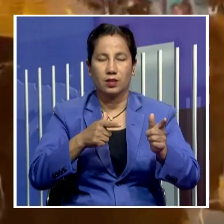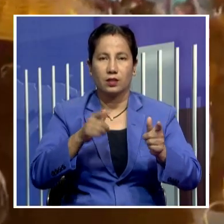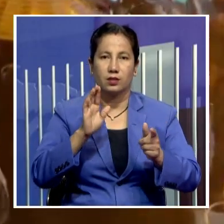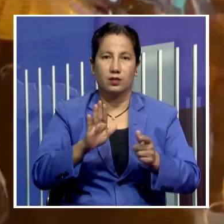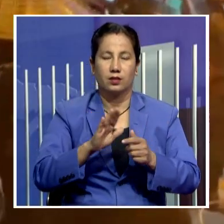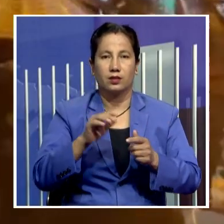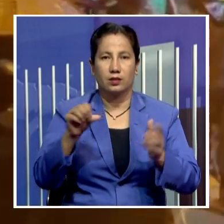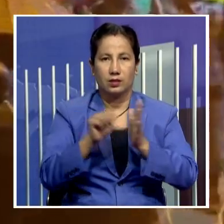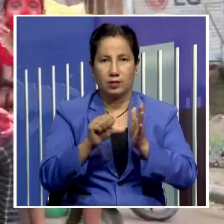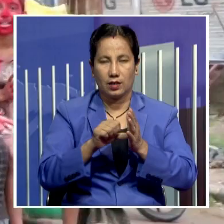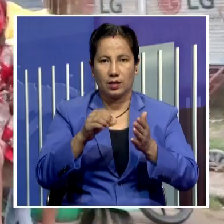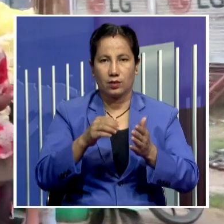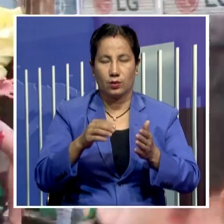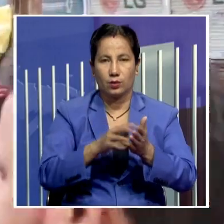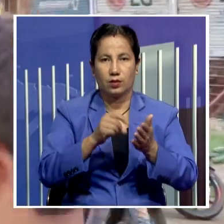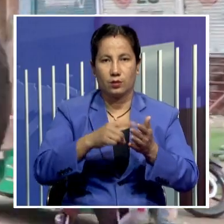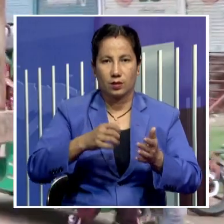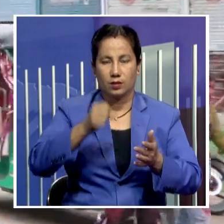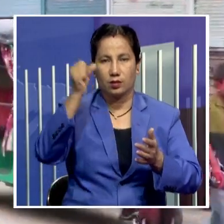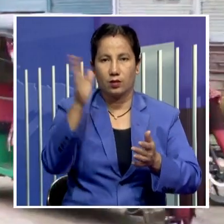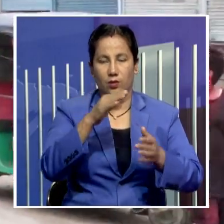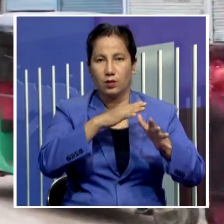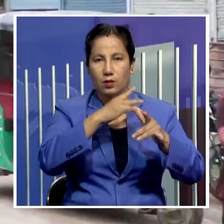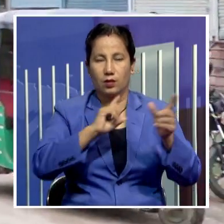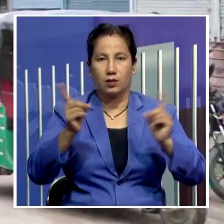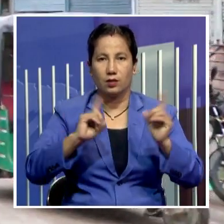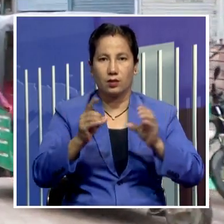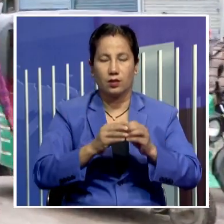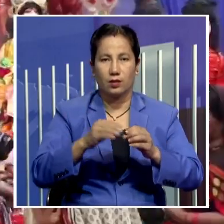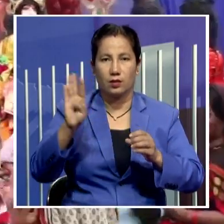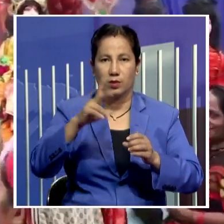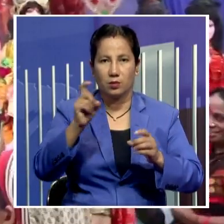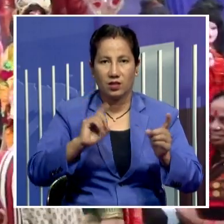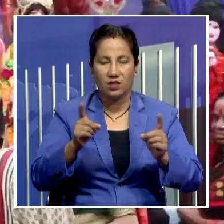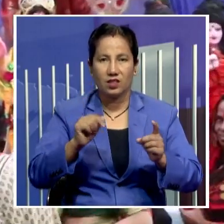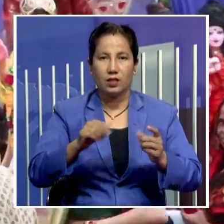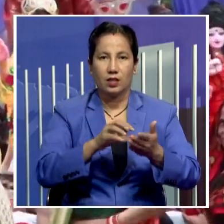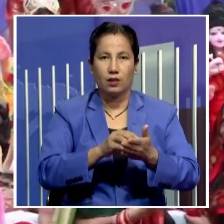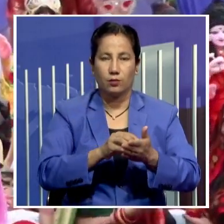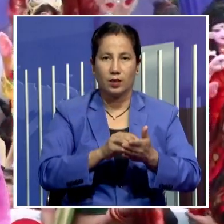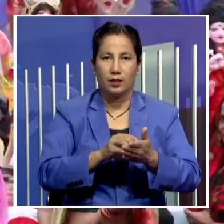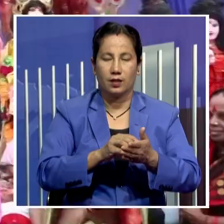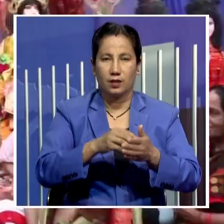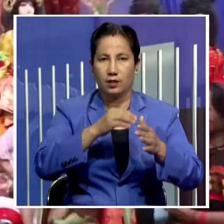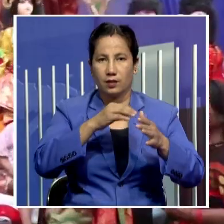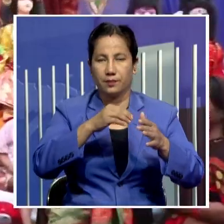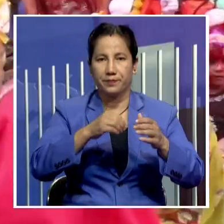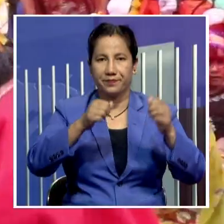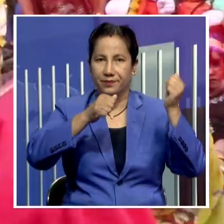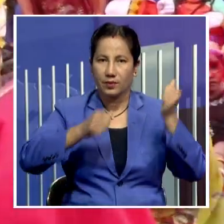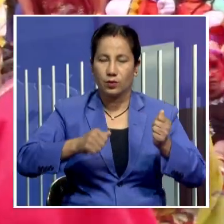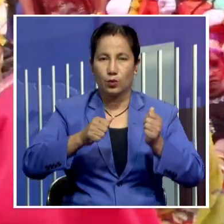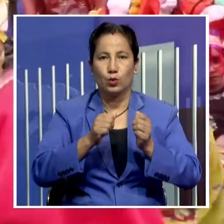थियो। जिल्लाको सदरमुकाम तौलिहवा, कृष्णनगर, पकडी, बरोहिया लगायतका स्थानहरूमा दुर्गा भवानीका यस्ता